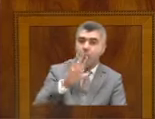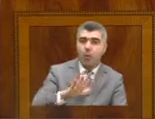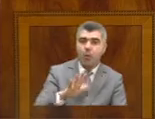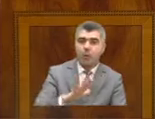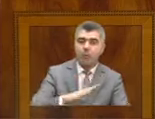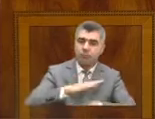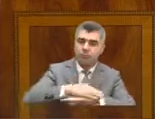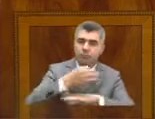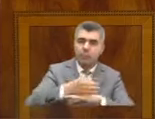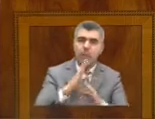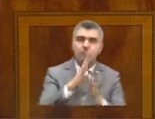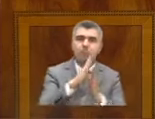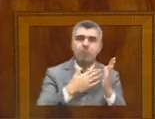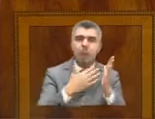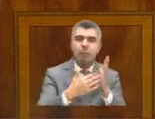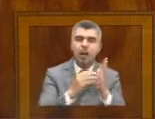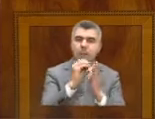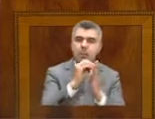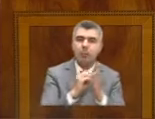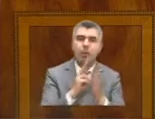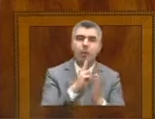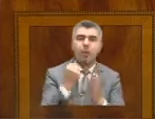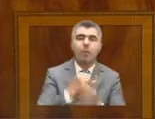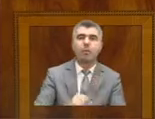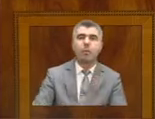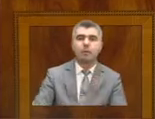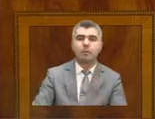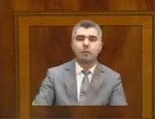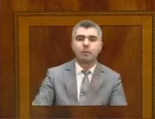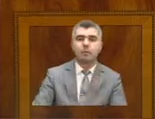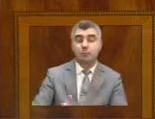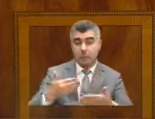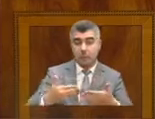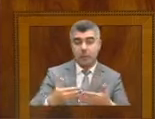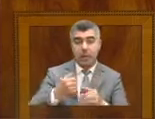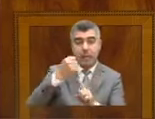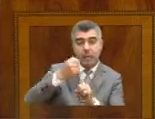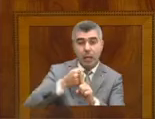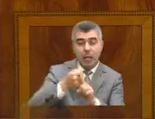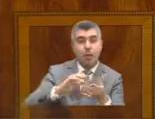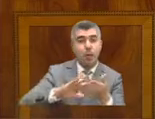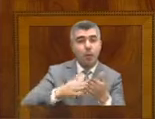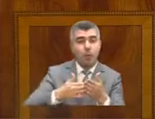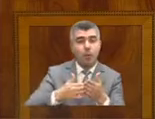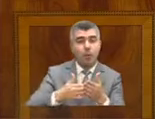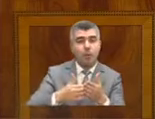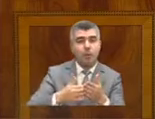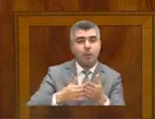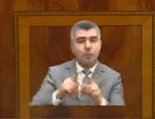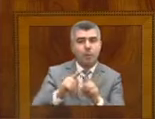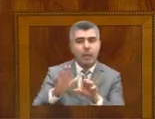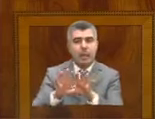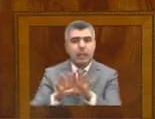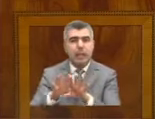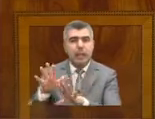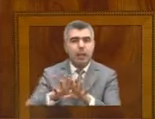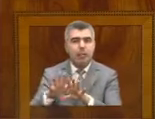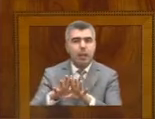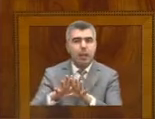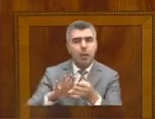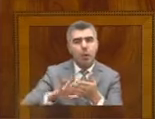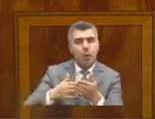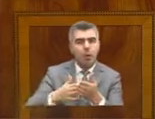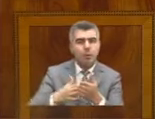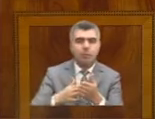بالالتزامات بالبرنامج الحكومي. إن هذا الأوراش والإصلاحات ليست عمليات وتدابير متفرقة